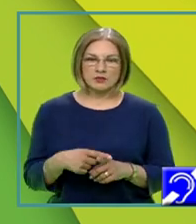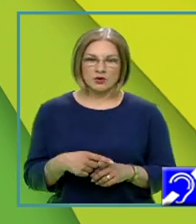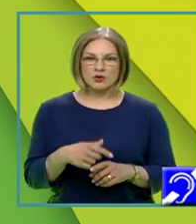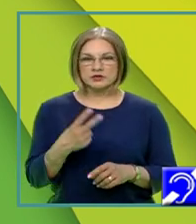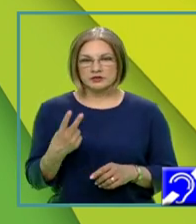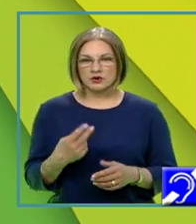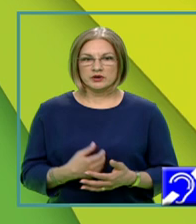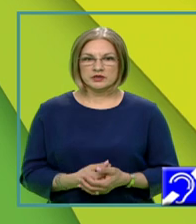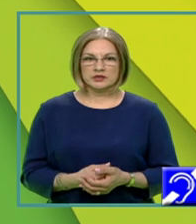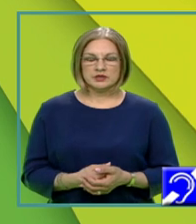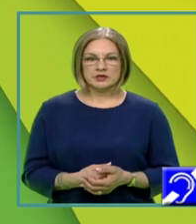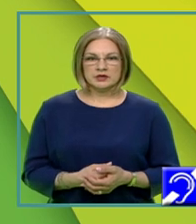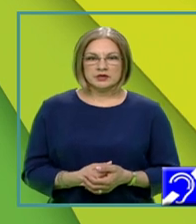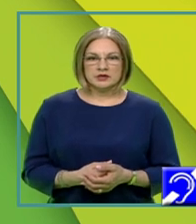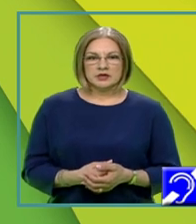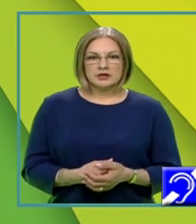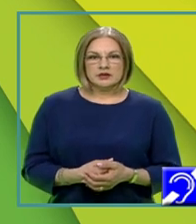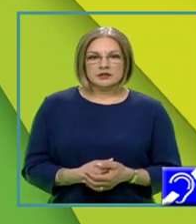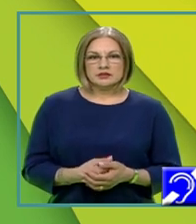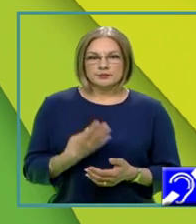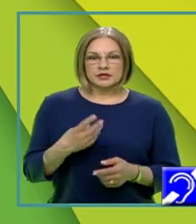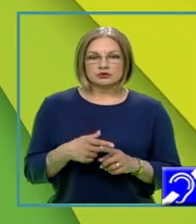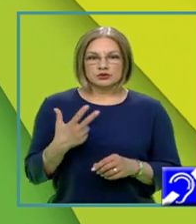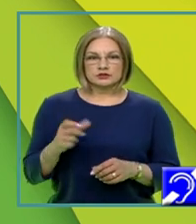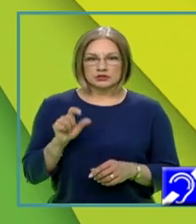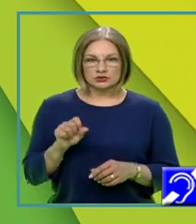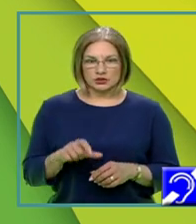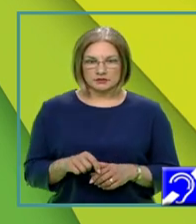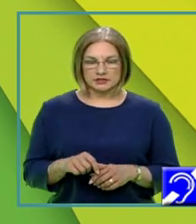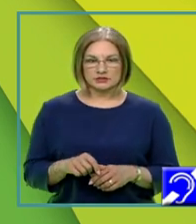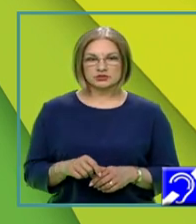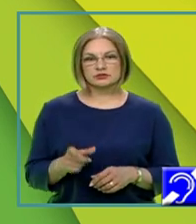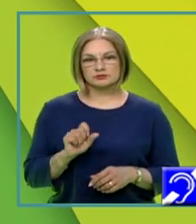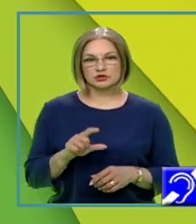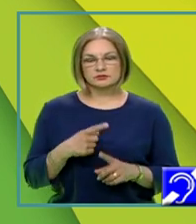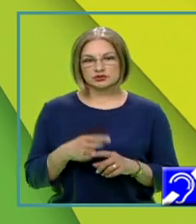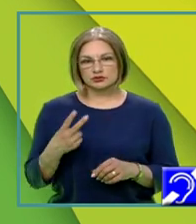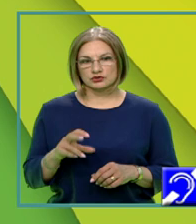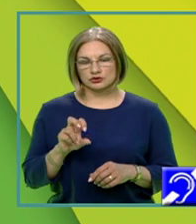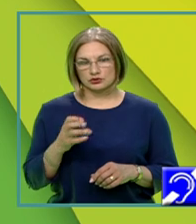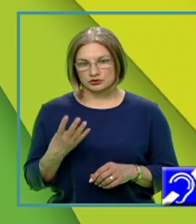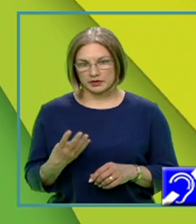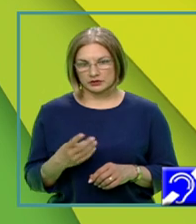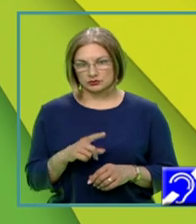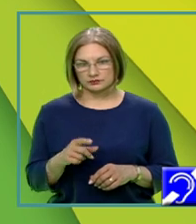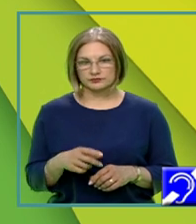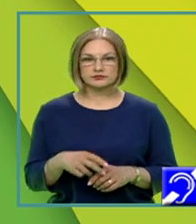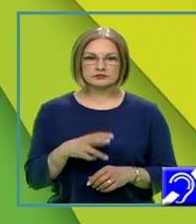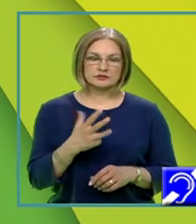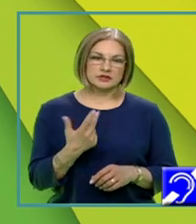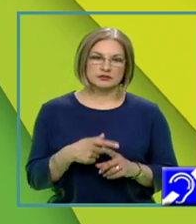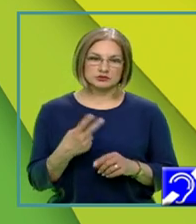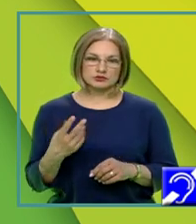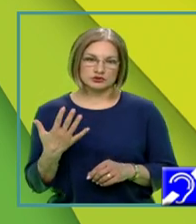adică plus doi patru ori 312 12 ori 224 3 plus 2